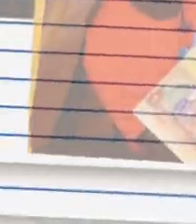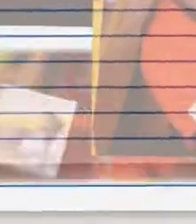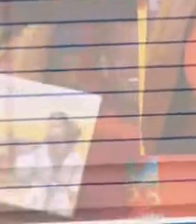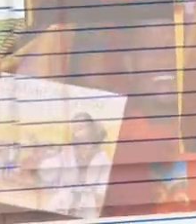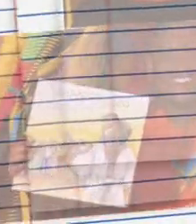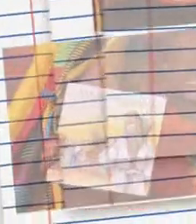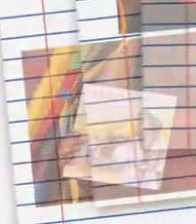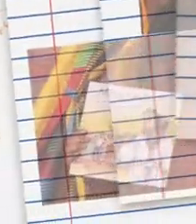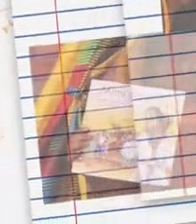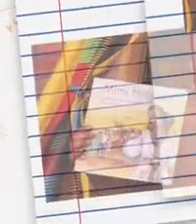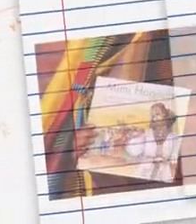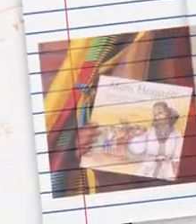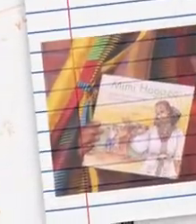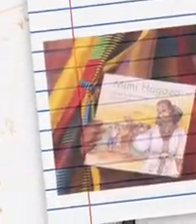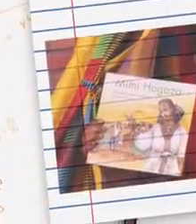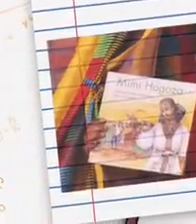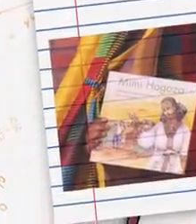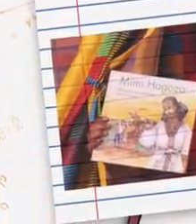kubigenza